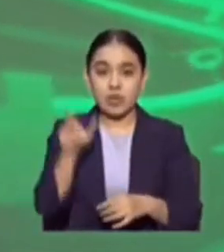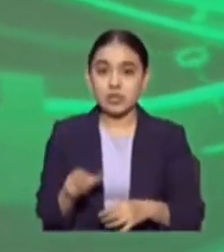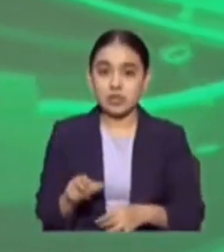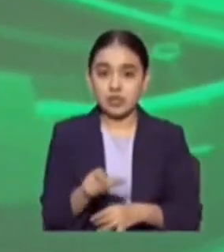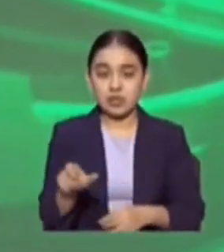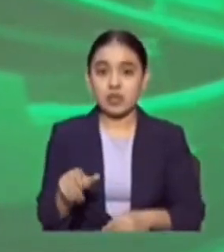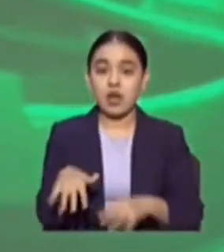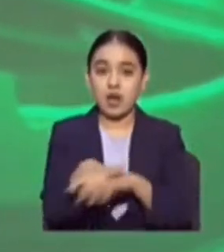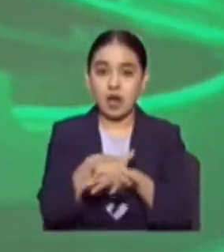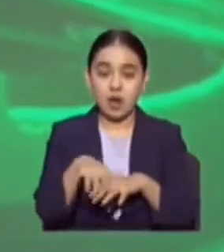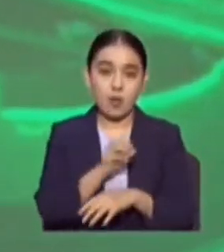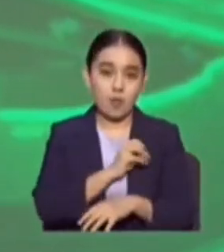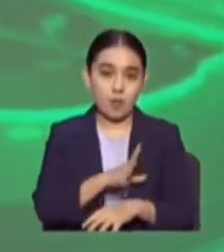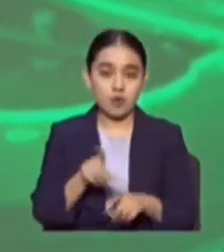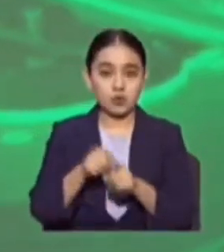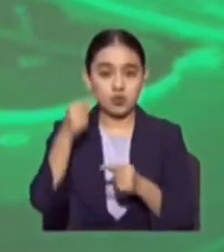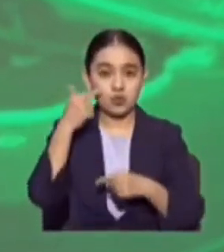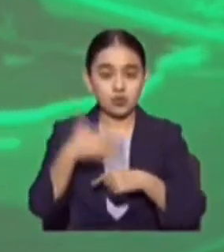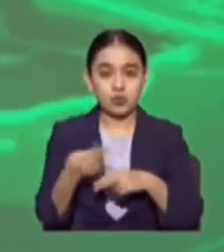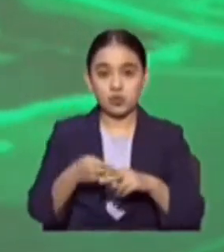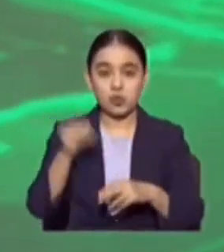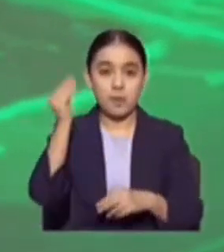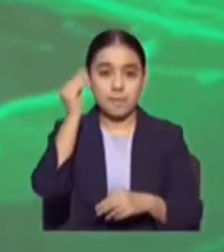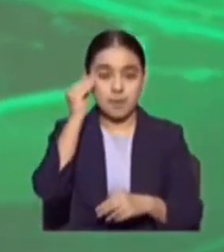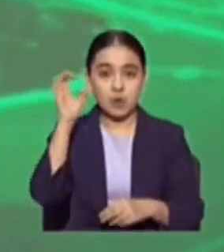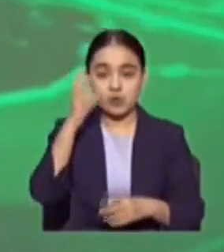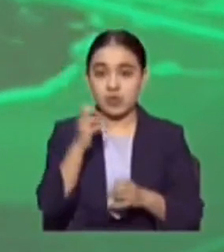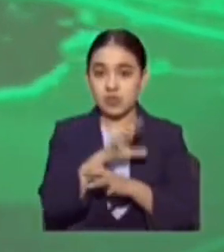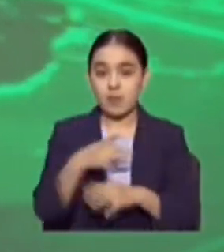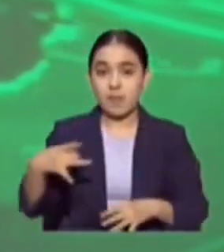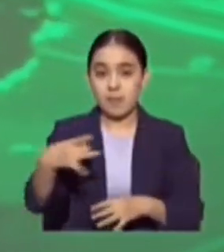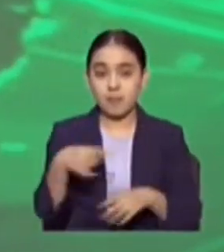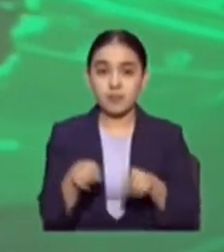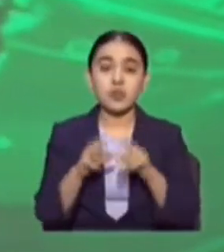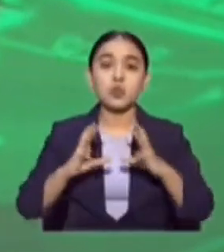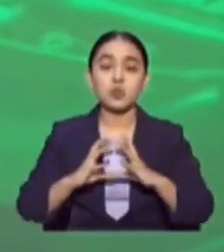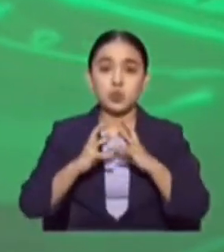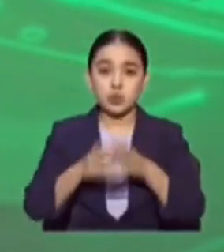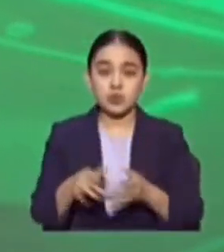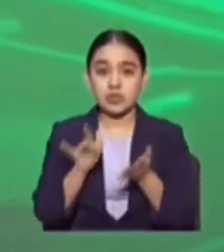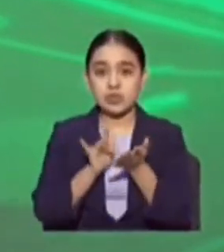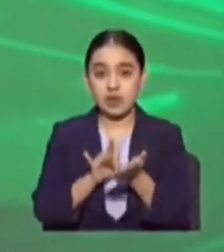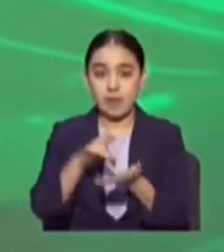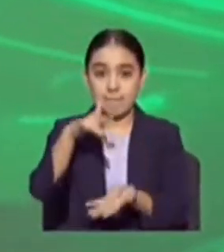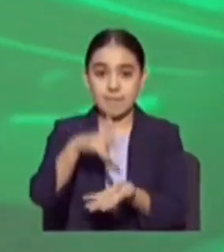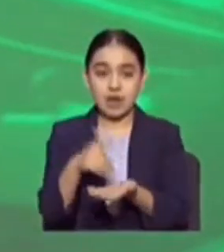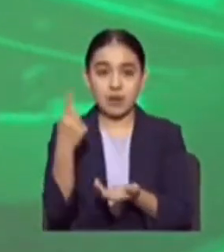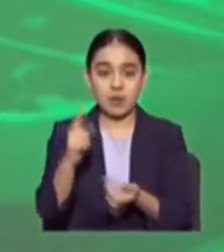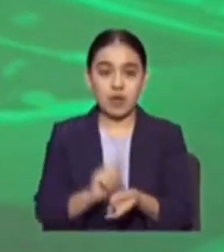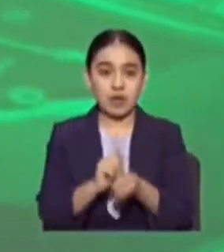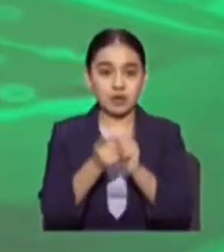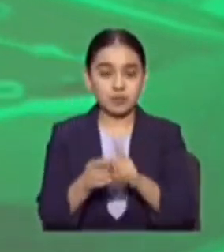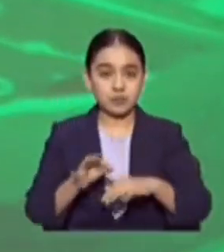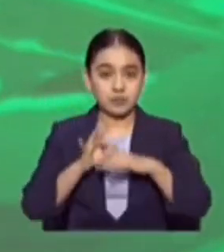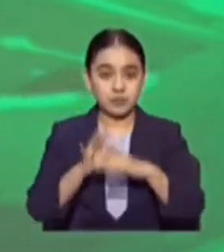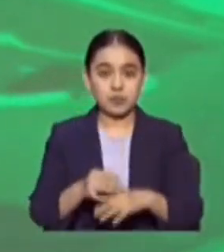infratuzilma xalqning boyligi ham tushuniladi. Shu ma'noda O'zbekiston nafaqat mintaqaning, balki dunyoning sayyohlik markazlaridan biriga aylanib